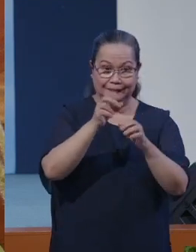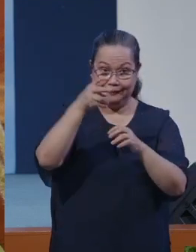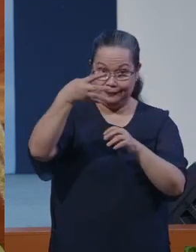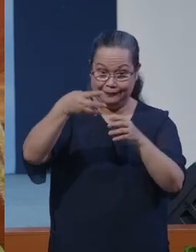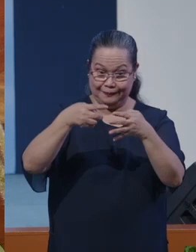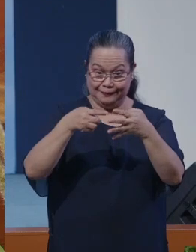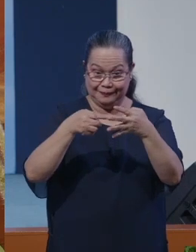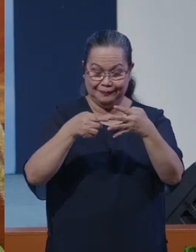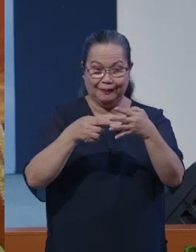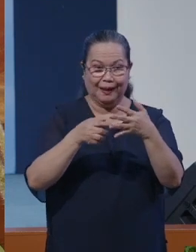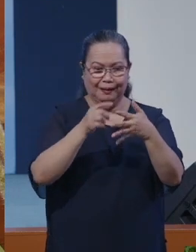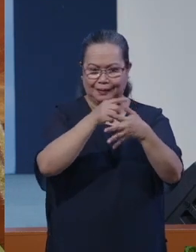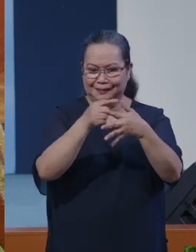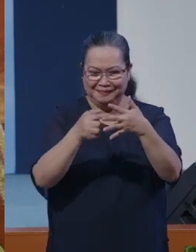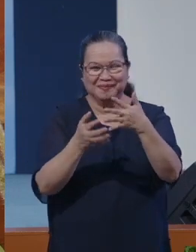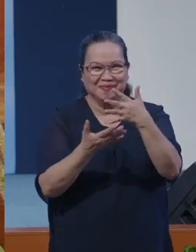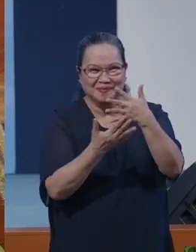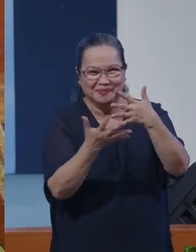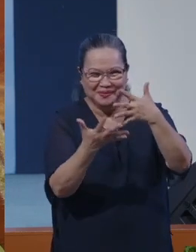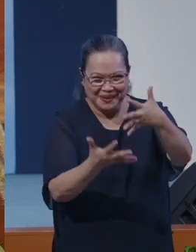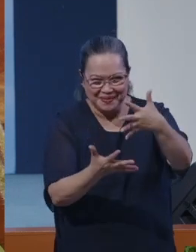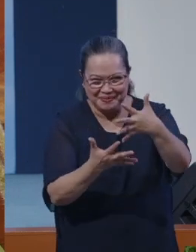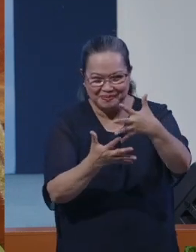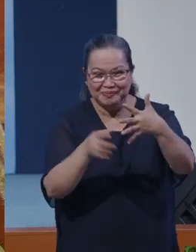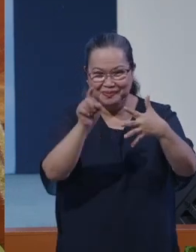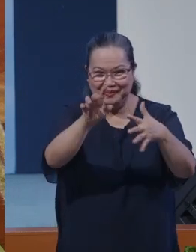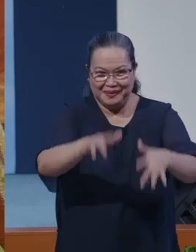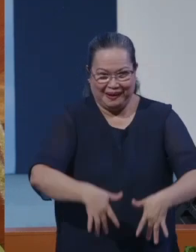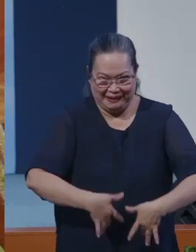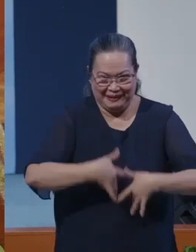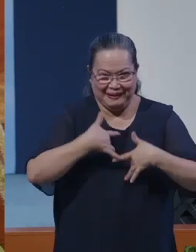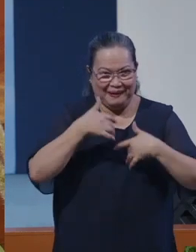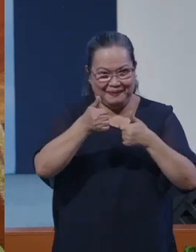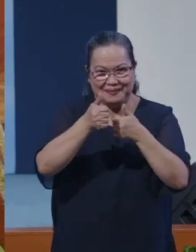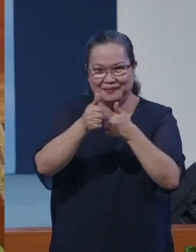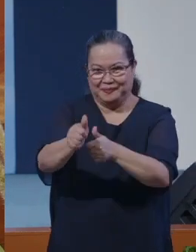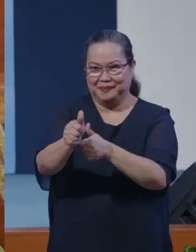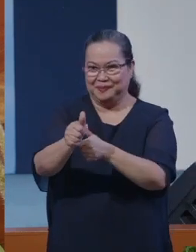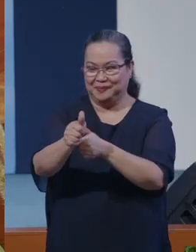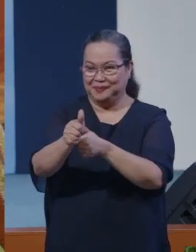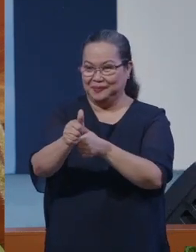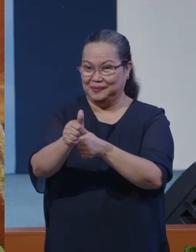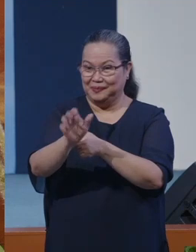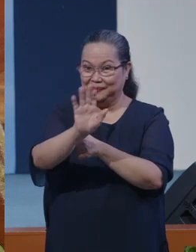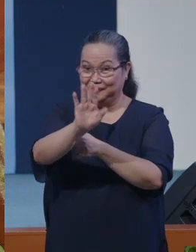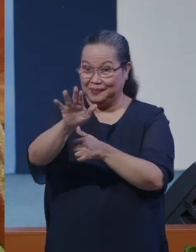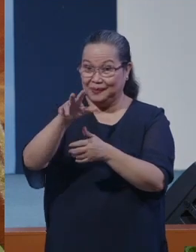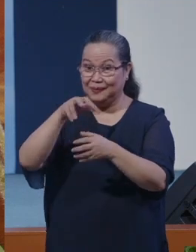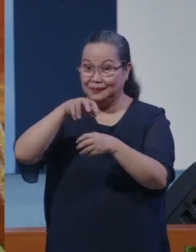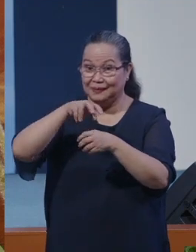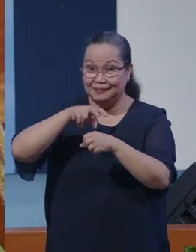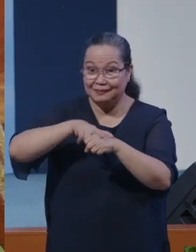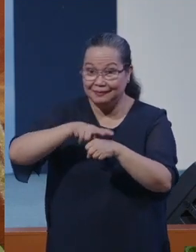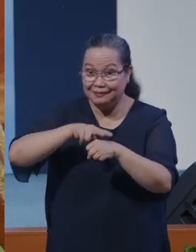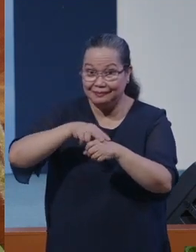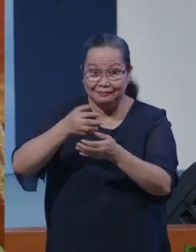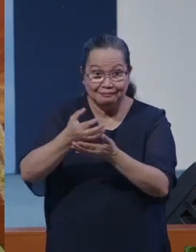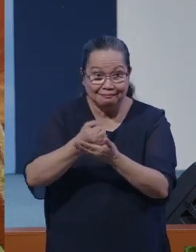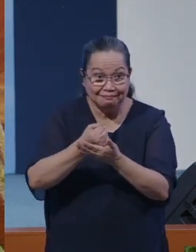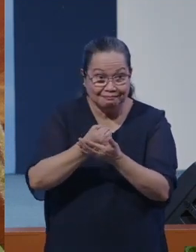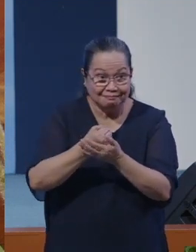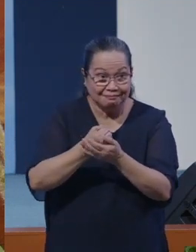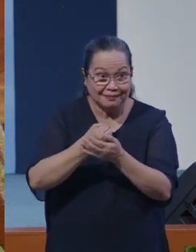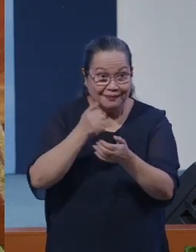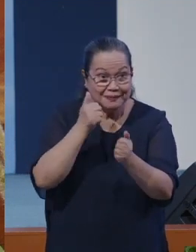Pangapat, ay panlima na pala. Mamuhay ng ayon sa ating kayamanan o tinatangkilik. Live within